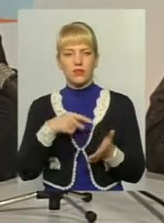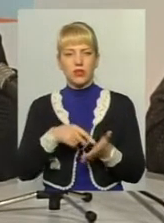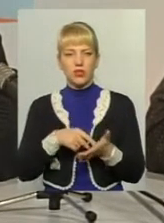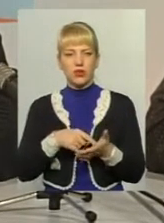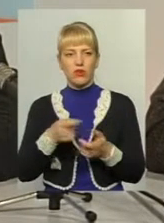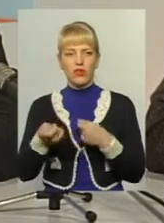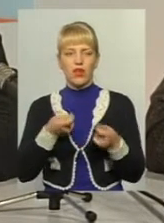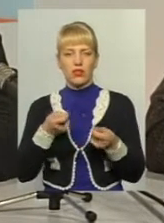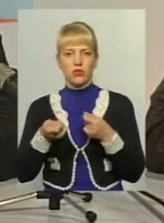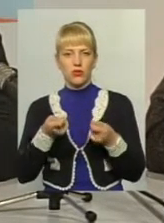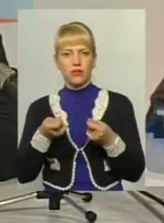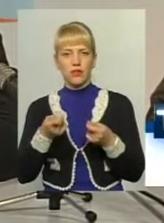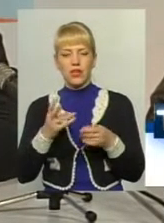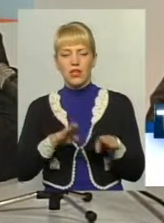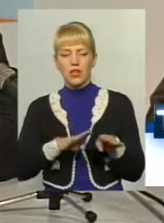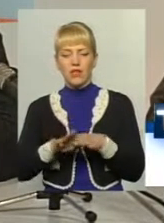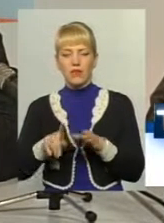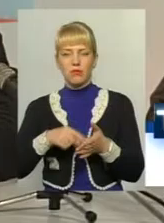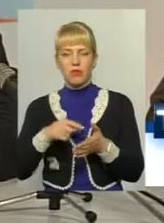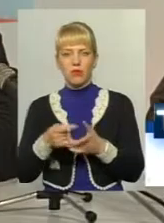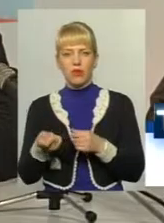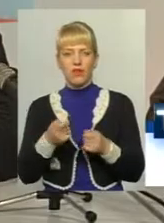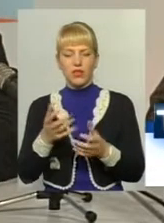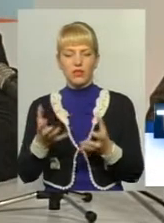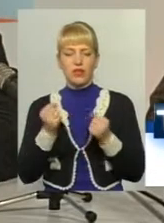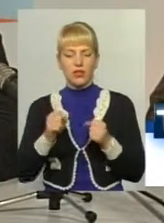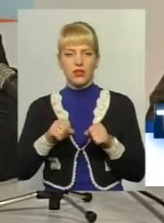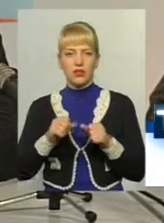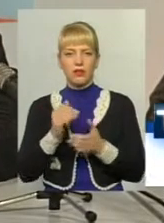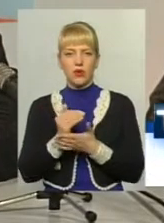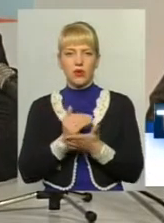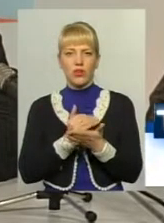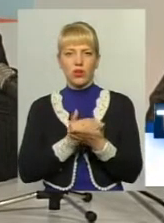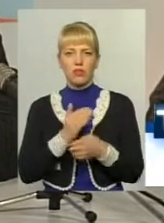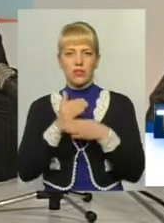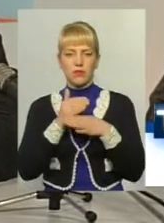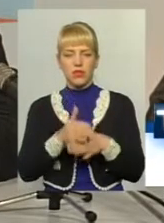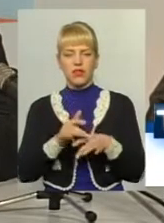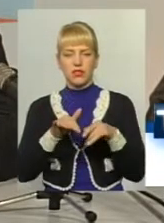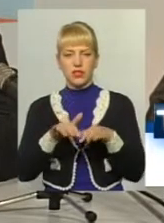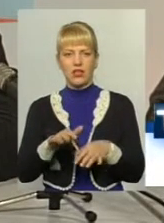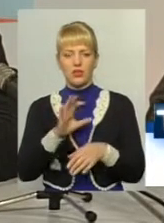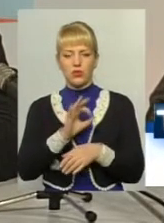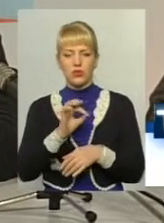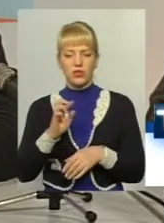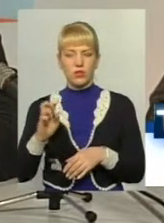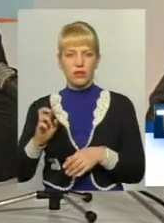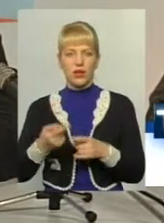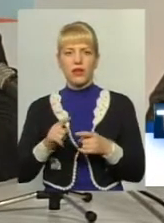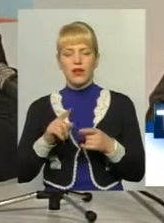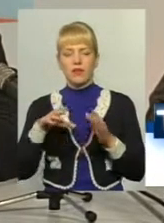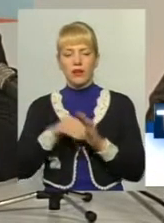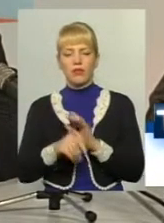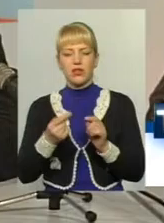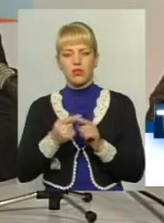максимально безболісним? Так, стосовно новостворених ОСББ, чи люди, які хочуть створювати ОСББ,